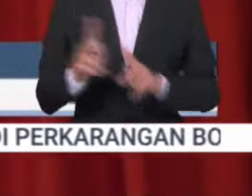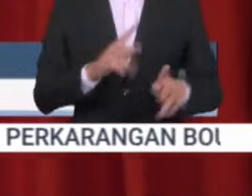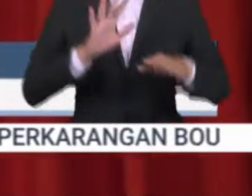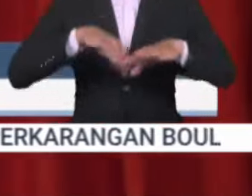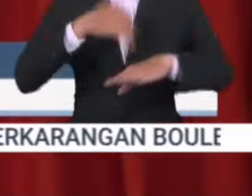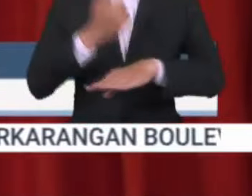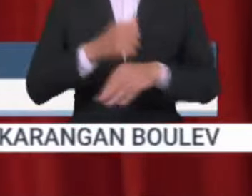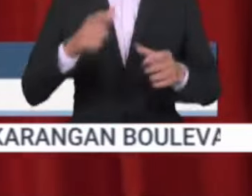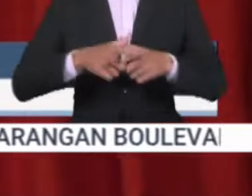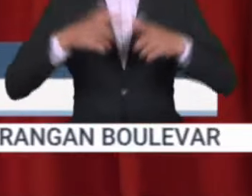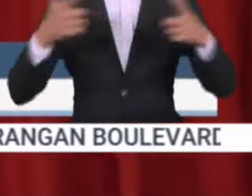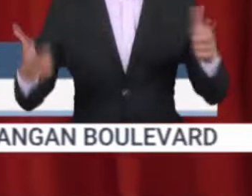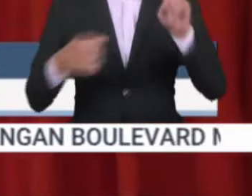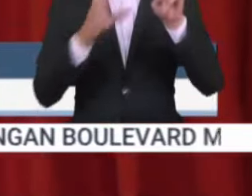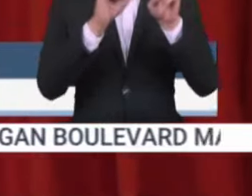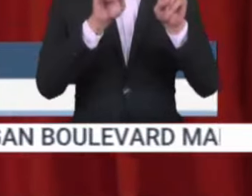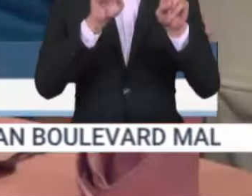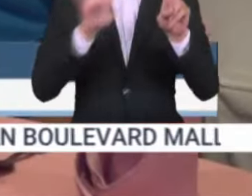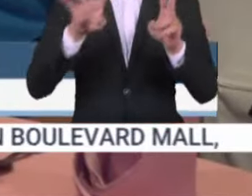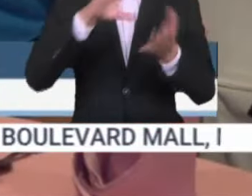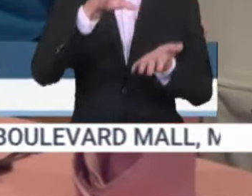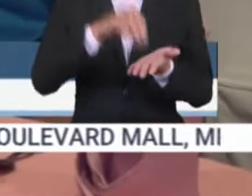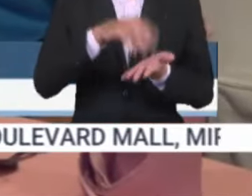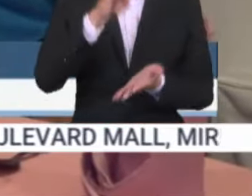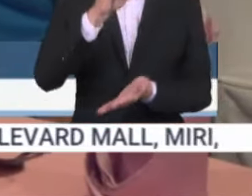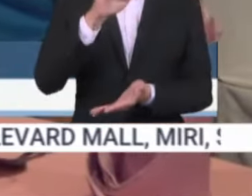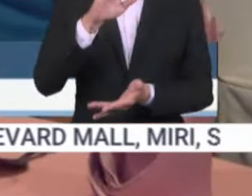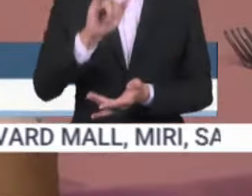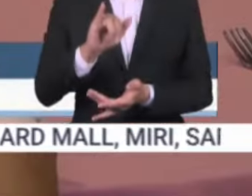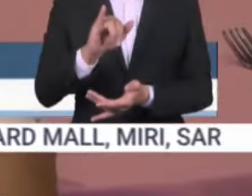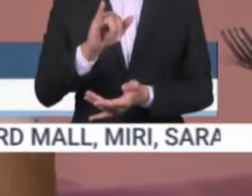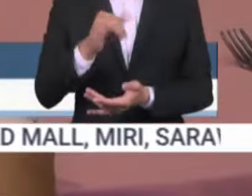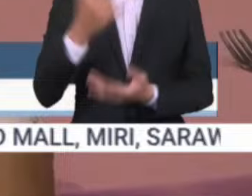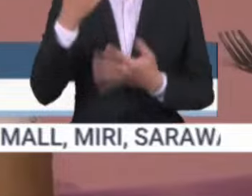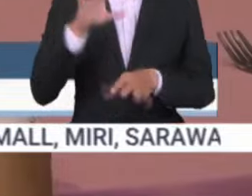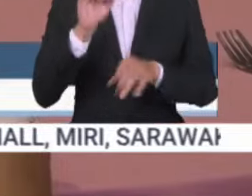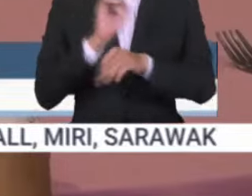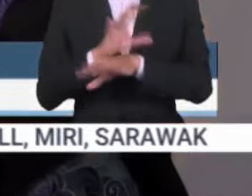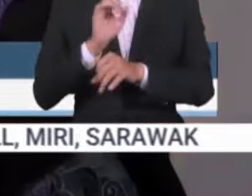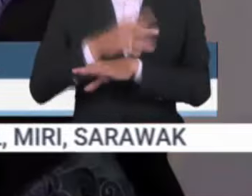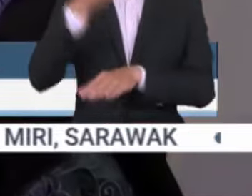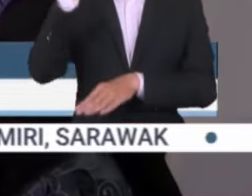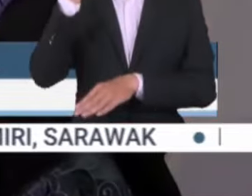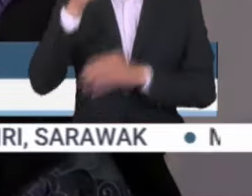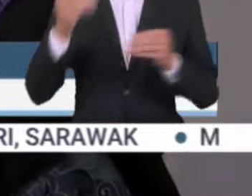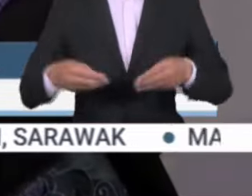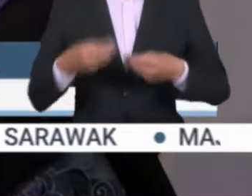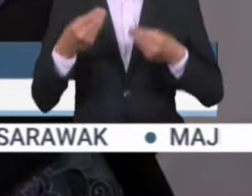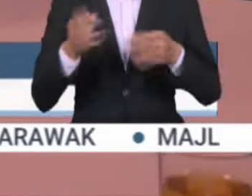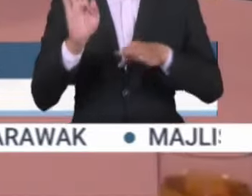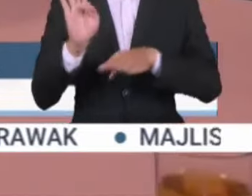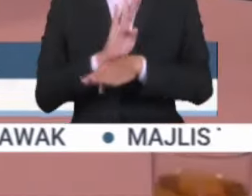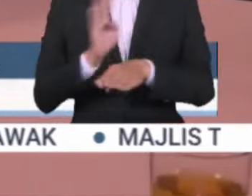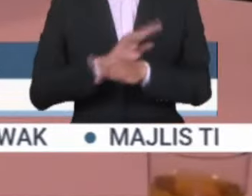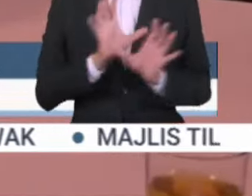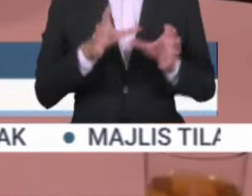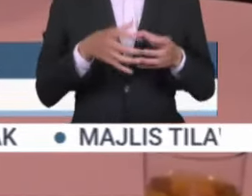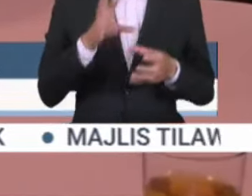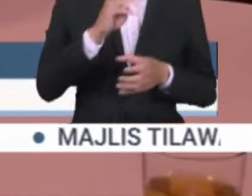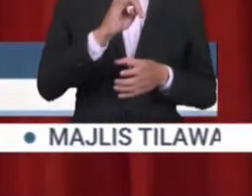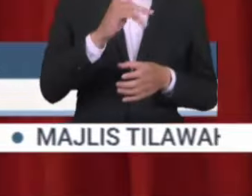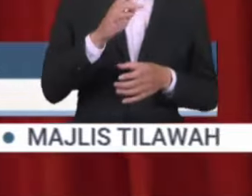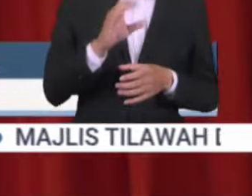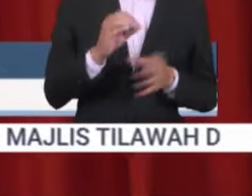berkesan besar 2024 di Miri, beliau menegaskan bahawa MARA komited untuk melonjakkan pendapatan usahawan mikro kepada